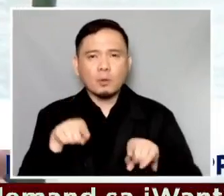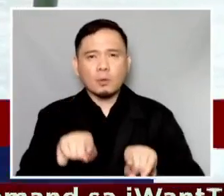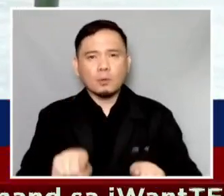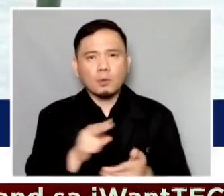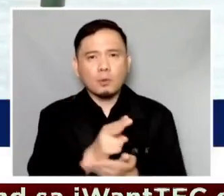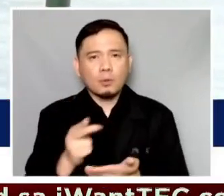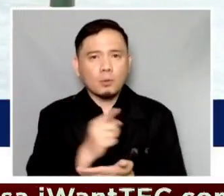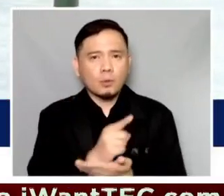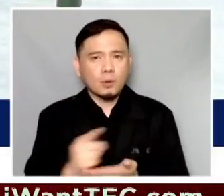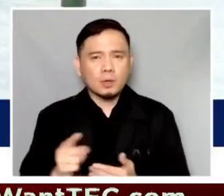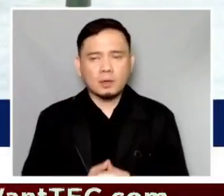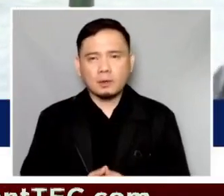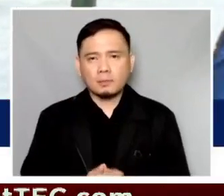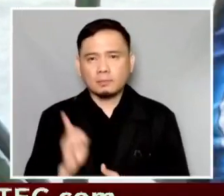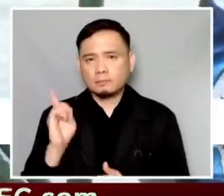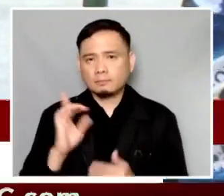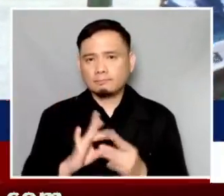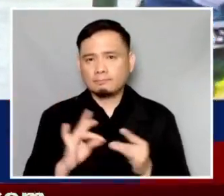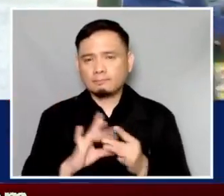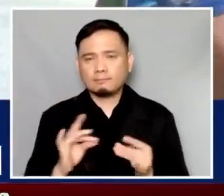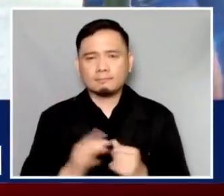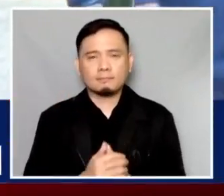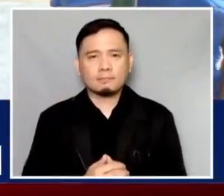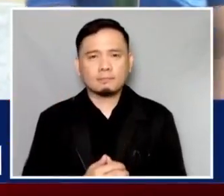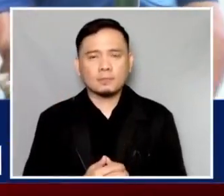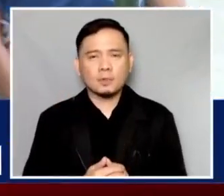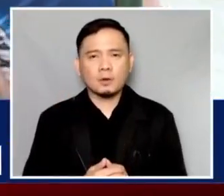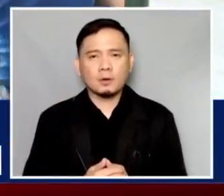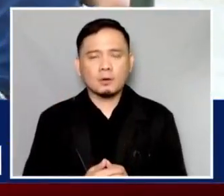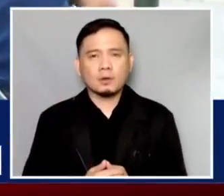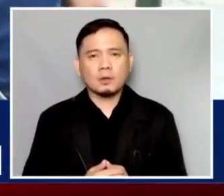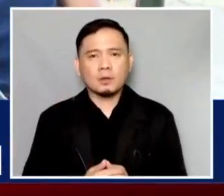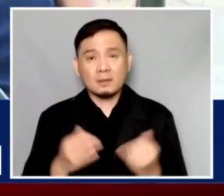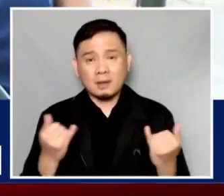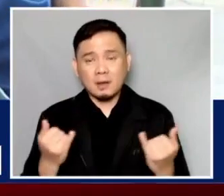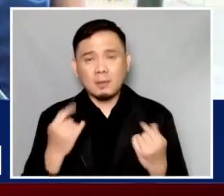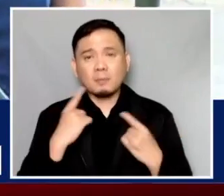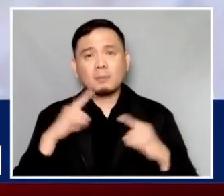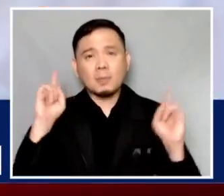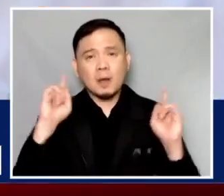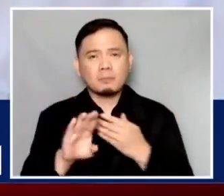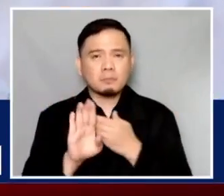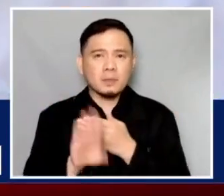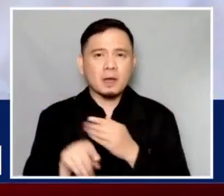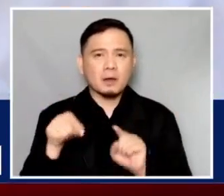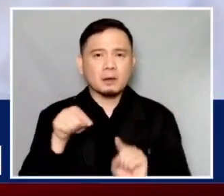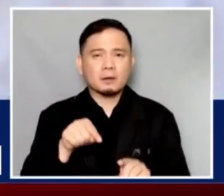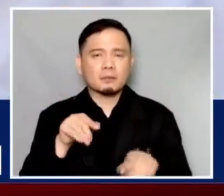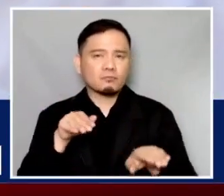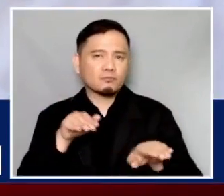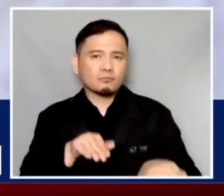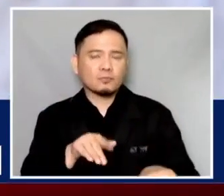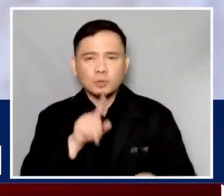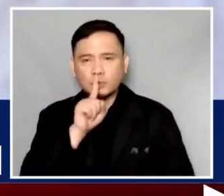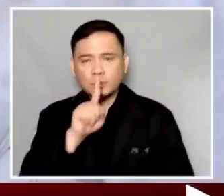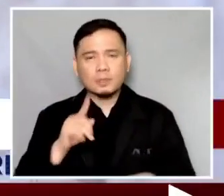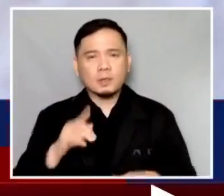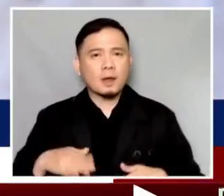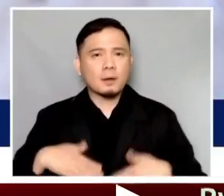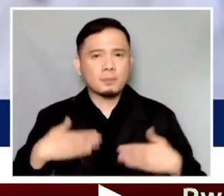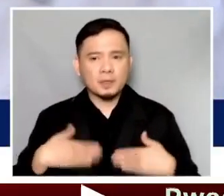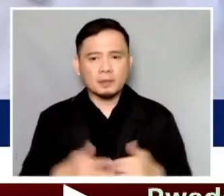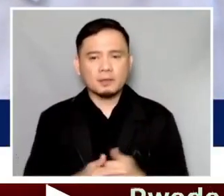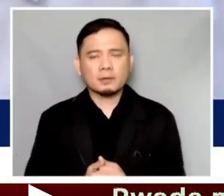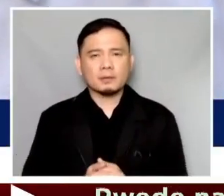nanabik sa ganyang pagkakataon na naibalik yung prosesyon na okasyon na ganyan. Natutuwa pa rin kahit na dumating